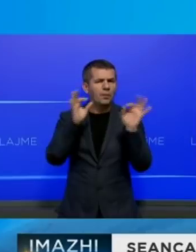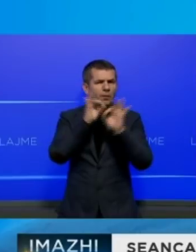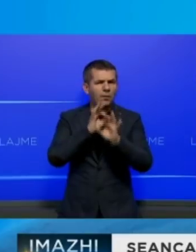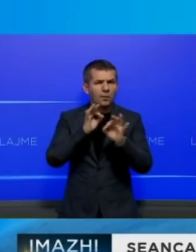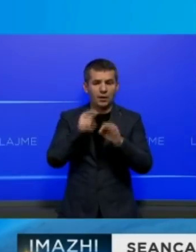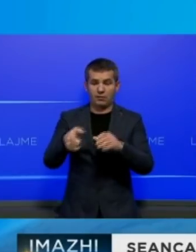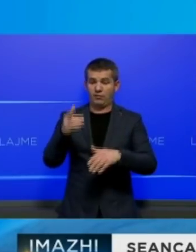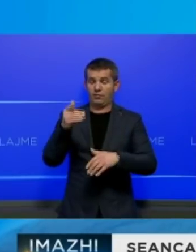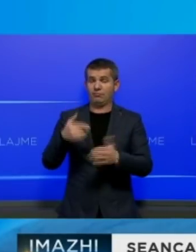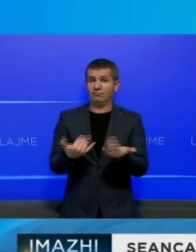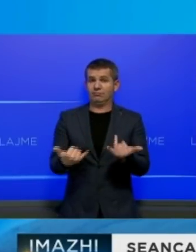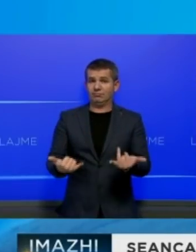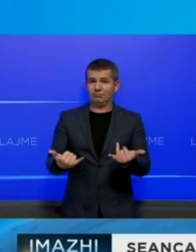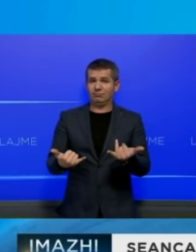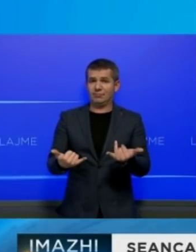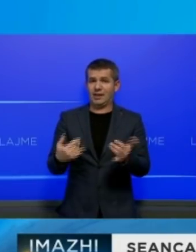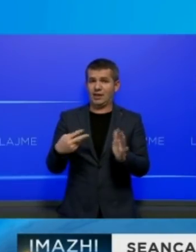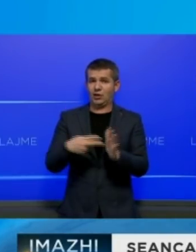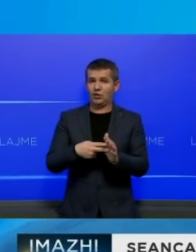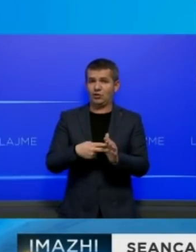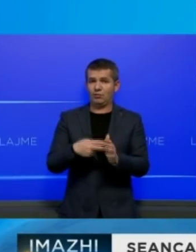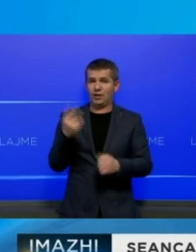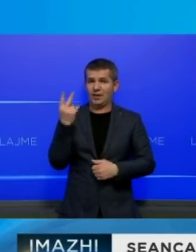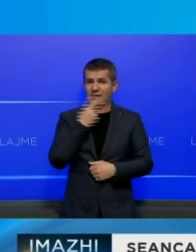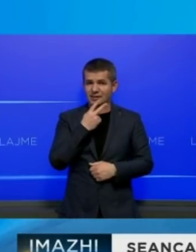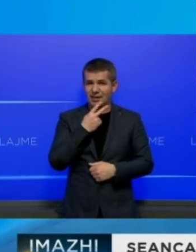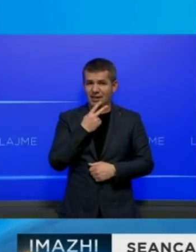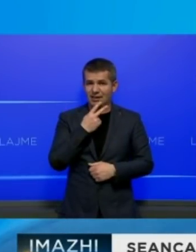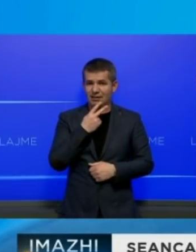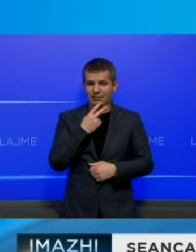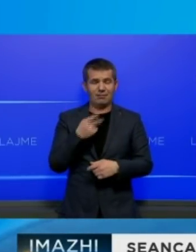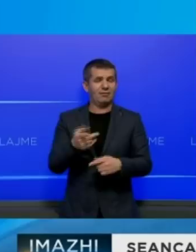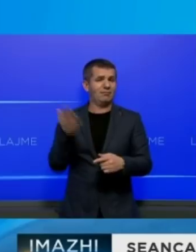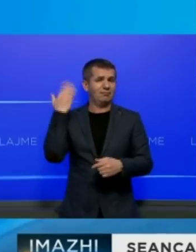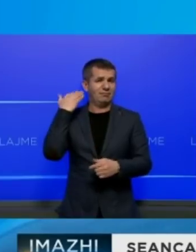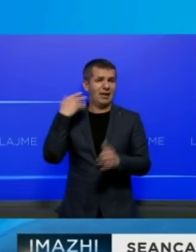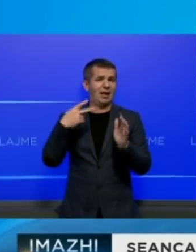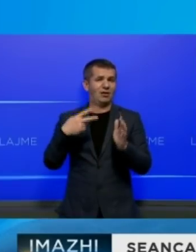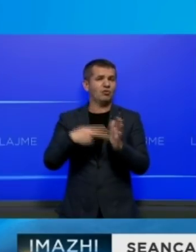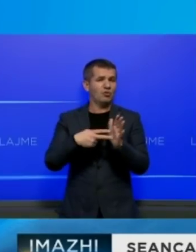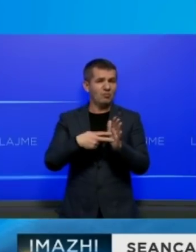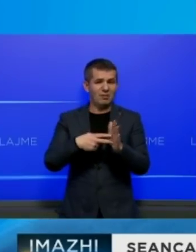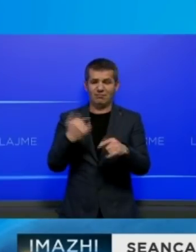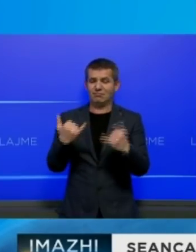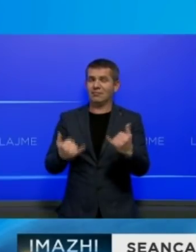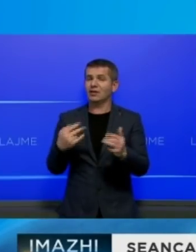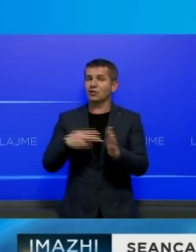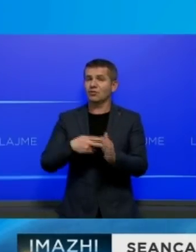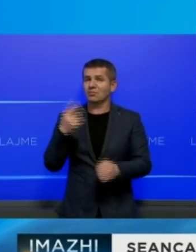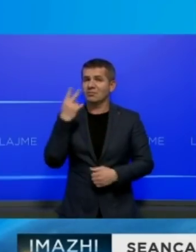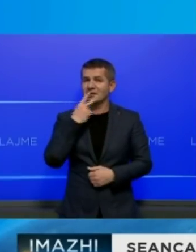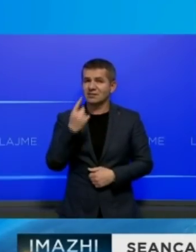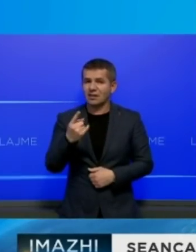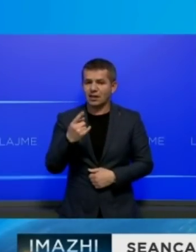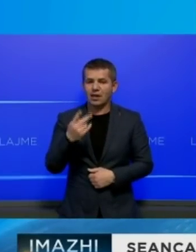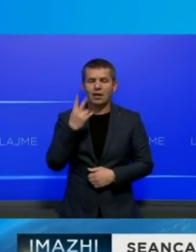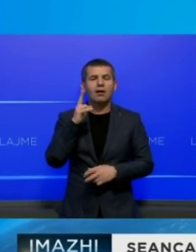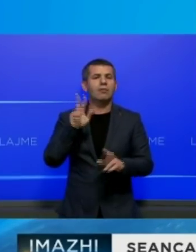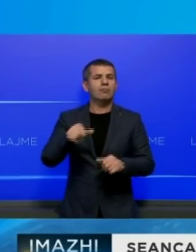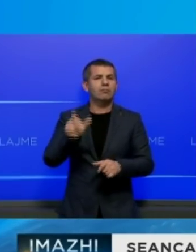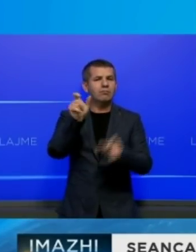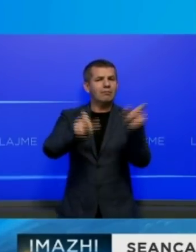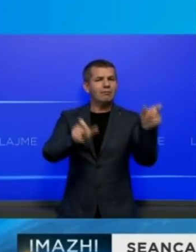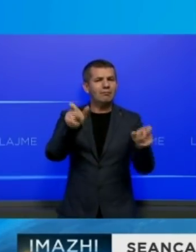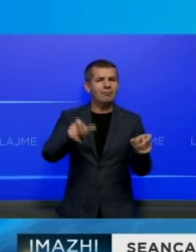fund shekullin e 20 dhe në fillim të shekullit 21, se ka lider, regjime e struktura